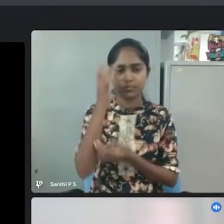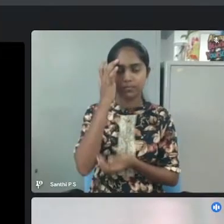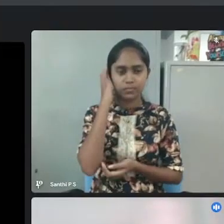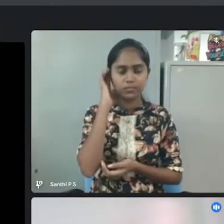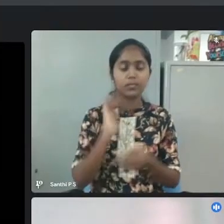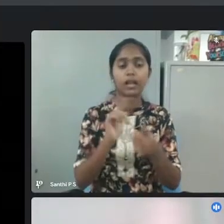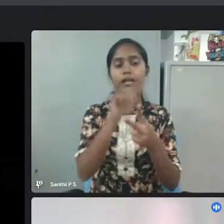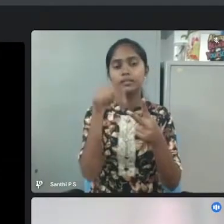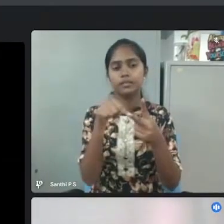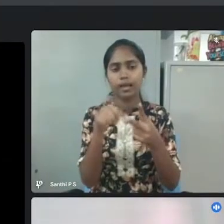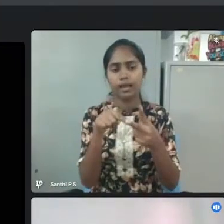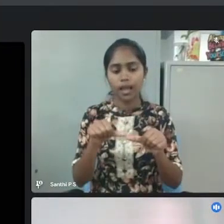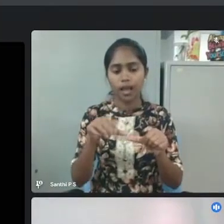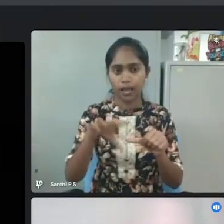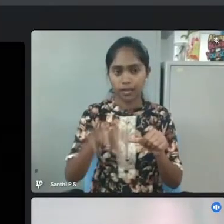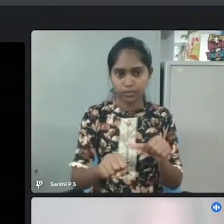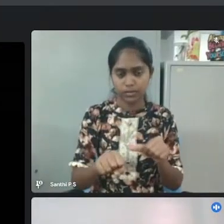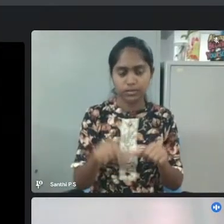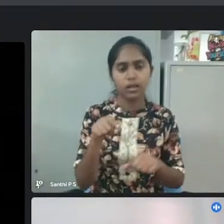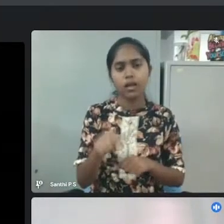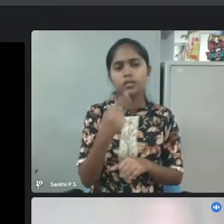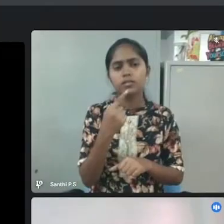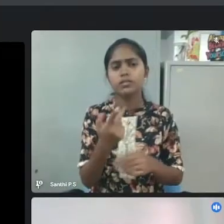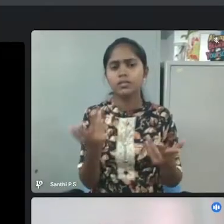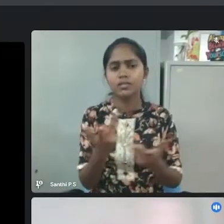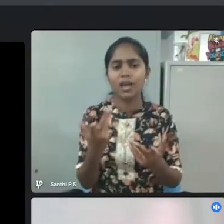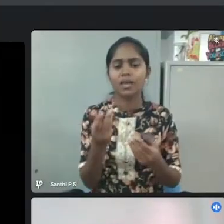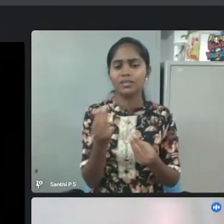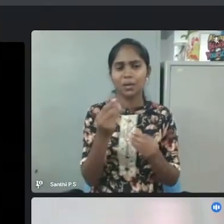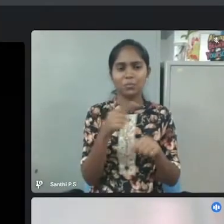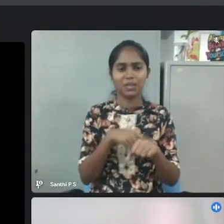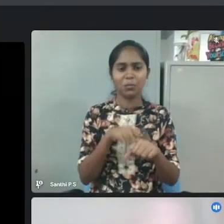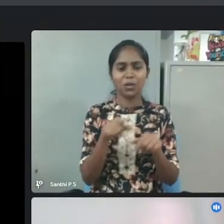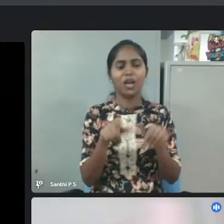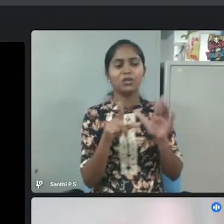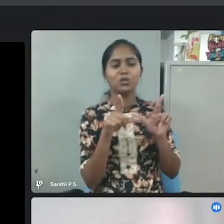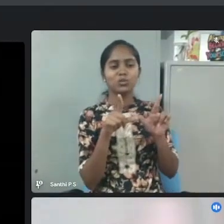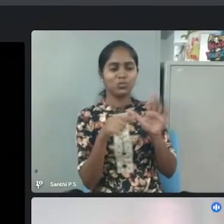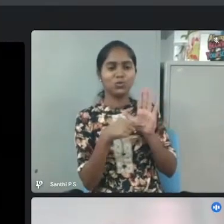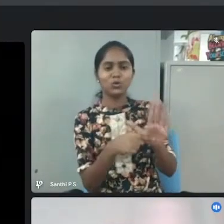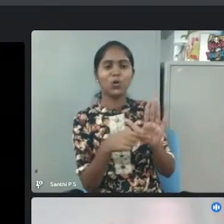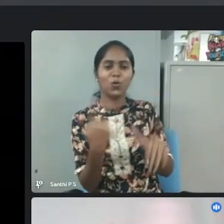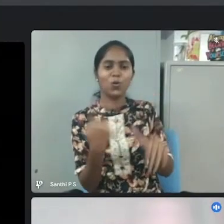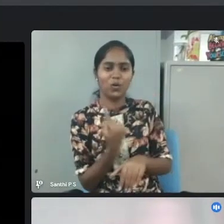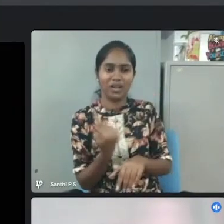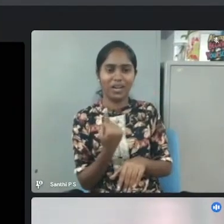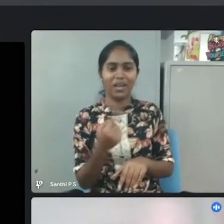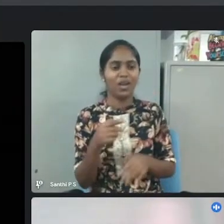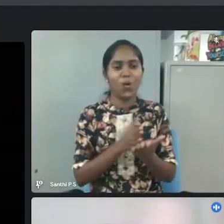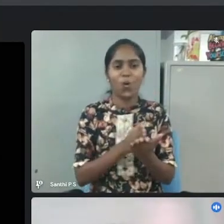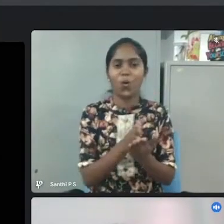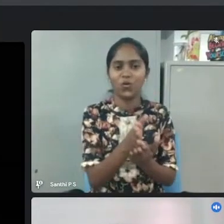ആക്സസിബിലിറ്റി അല്ലെങ്കിൽ പ്രാപ്യത എന്ന് പറയുന്നത് പലപ്പോഴും ഒരു പ്രഹസനമായിട്ട് മാത്രം ഇരിക്കുന്ന ഒരു അവസ്ഥ കൂടി ഉണ്ട്.